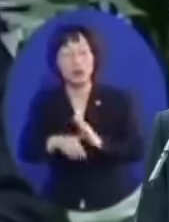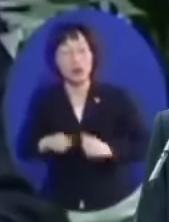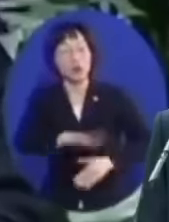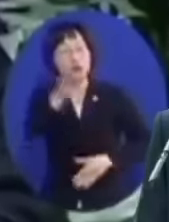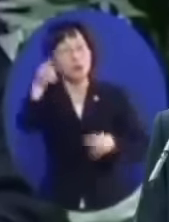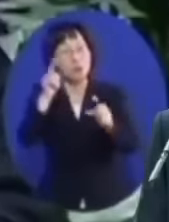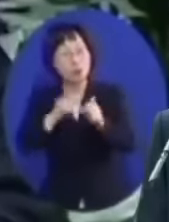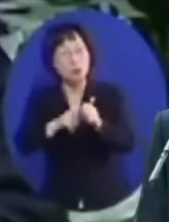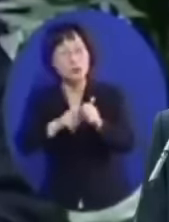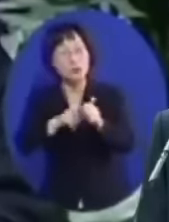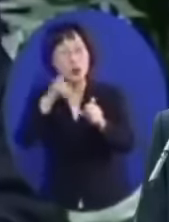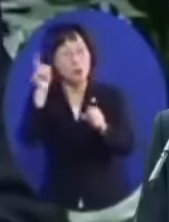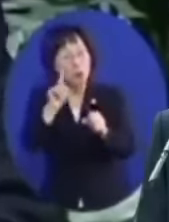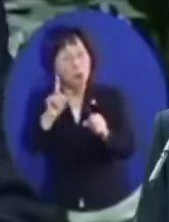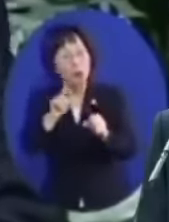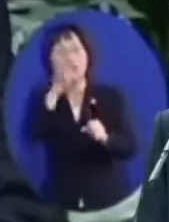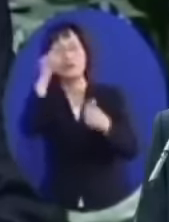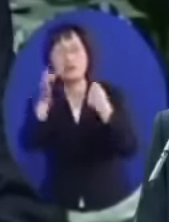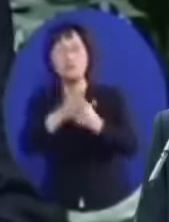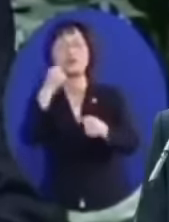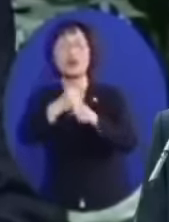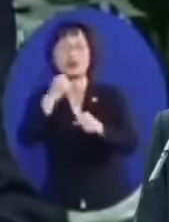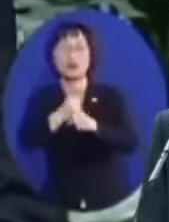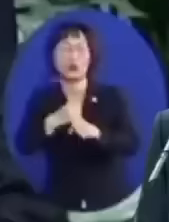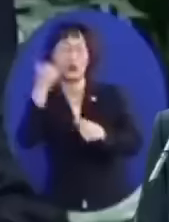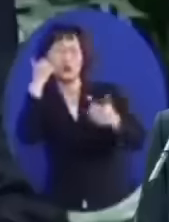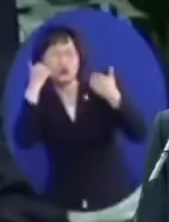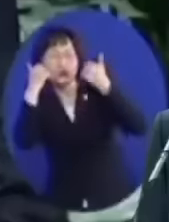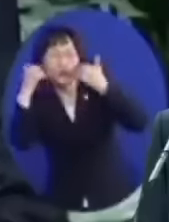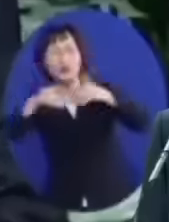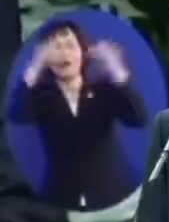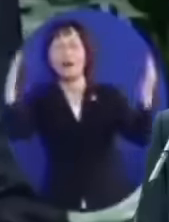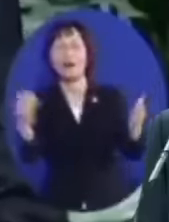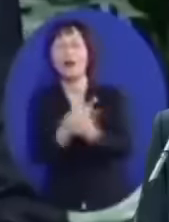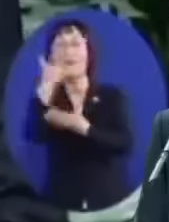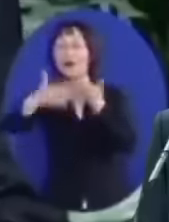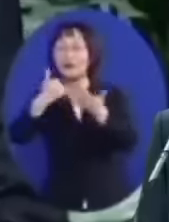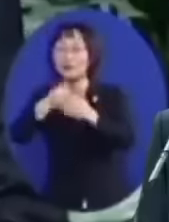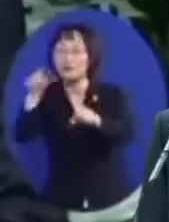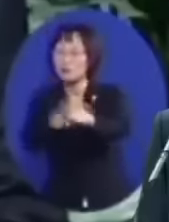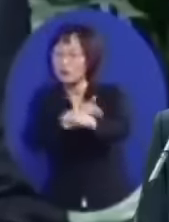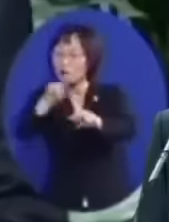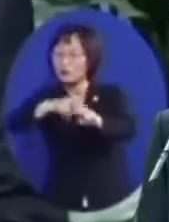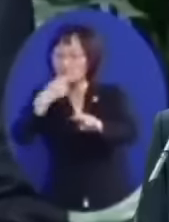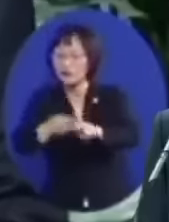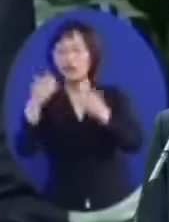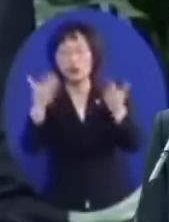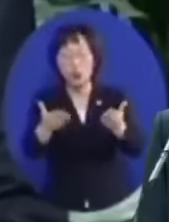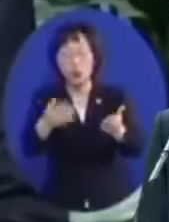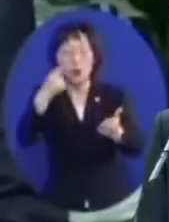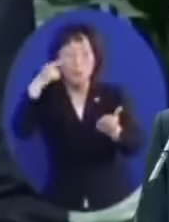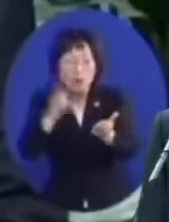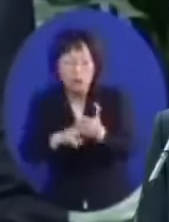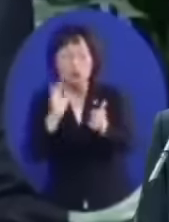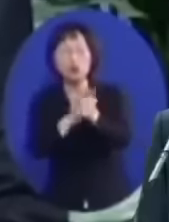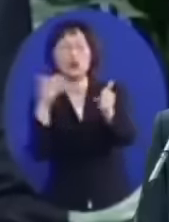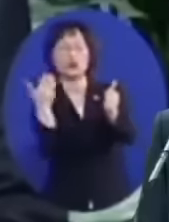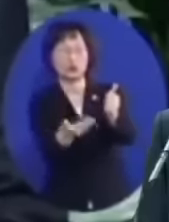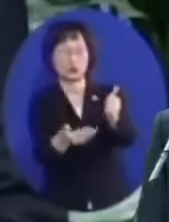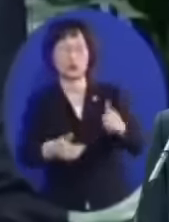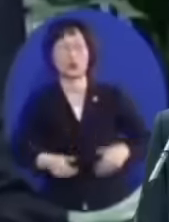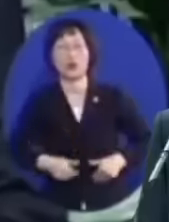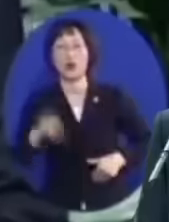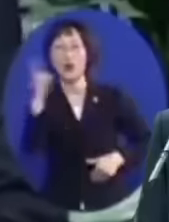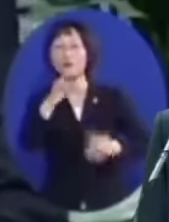있어 만드는 것입니다. 누구에든지 하나님께서 은사를 주었습니다. 그 은사를 발견해 줘야 되는 것입니다. 어느